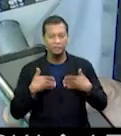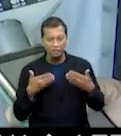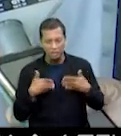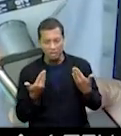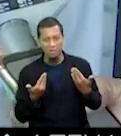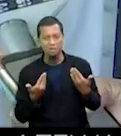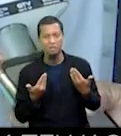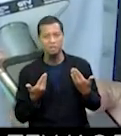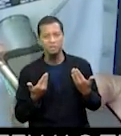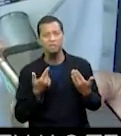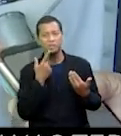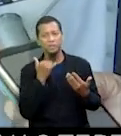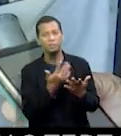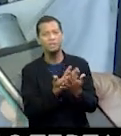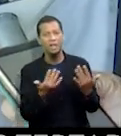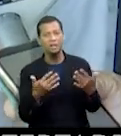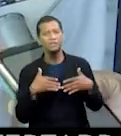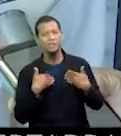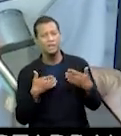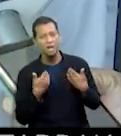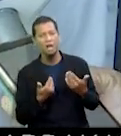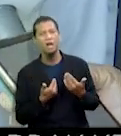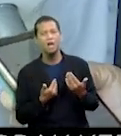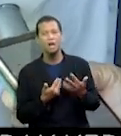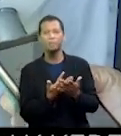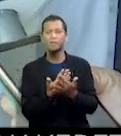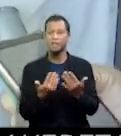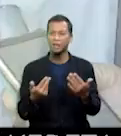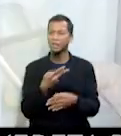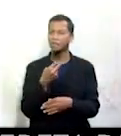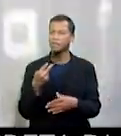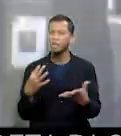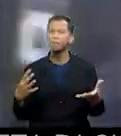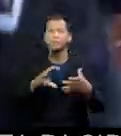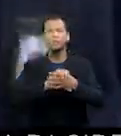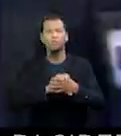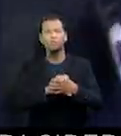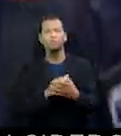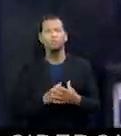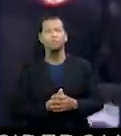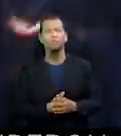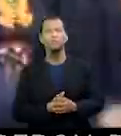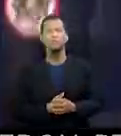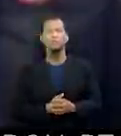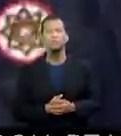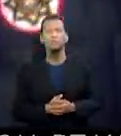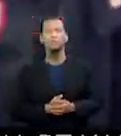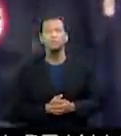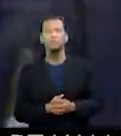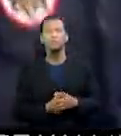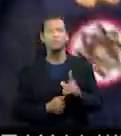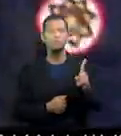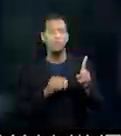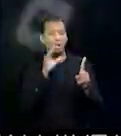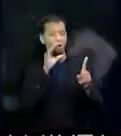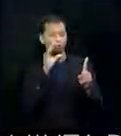nahkoda Negara Kesatuan Republik Indonesia itu yang kita cintai. Tepat pada tanggal 1 Agustus, Partai Perindo